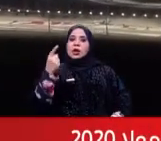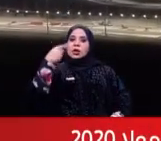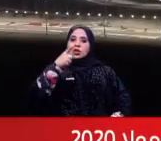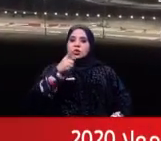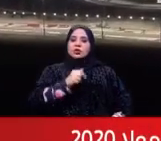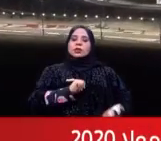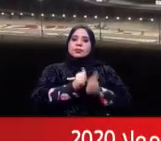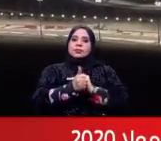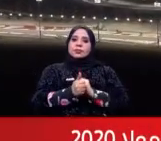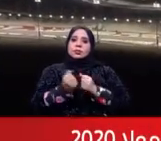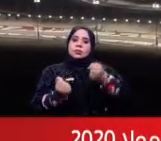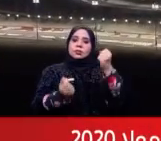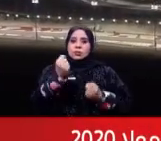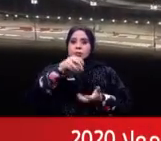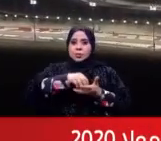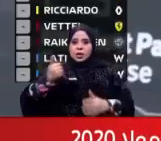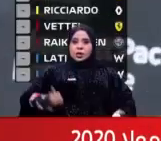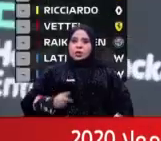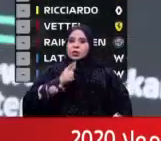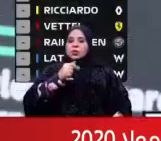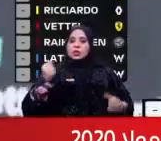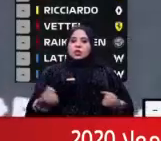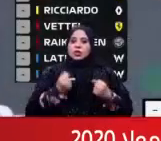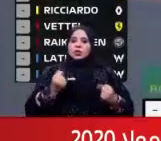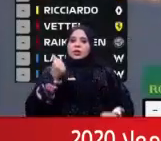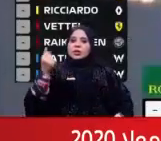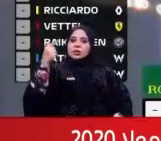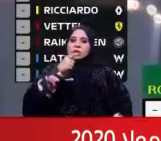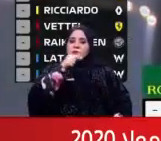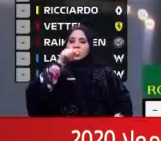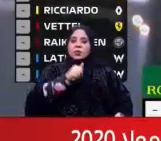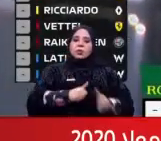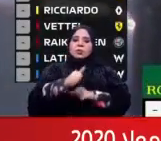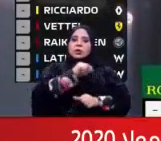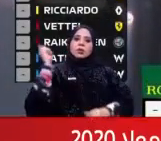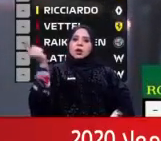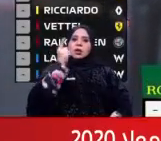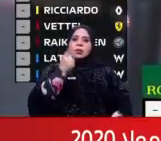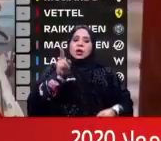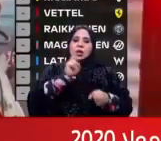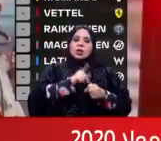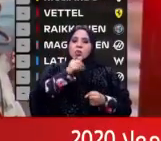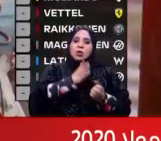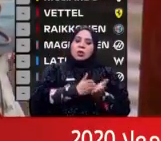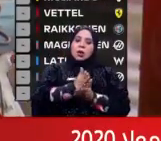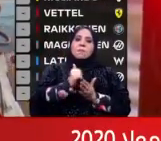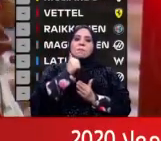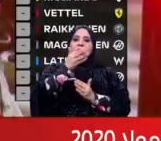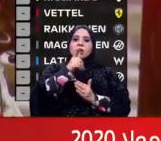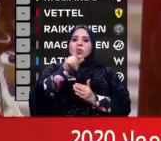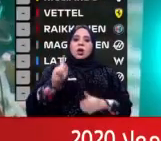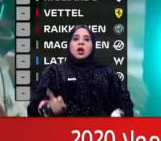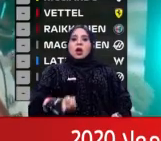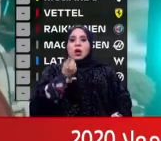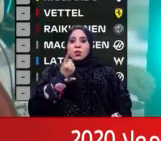لسباق الفورمولا 1 في مملكة البحرين والجولة 16 من البطولة العالمية، وذلك على المضمار